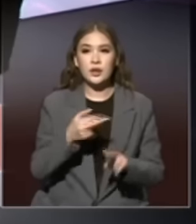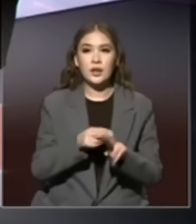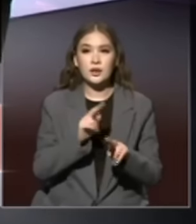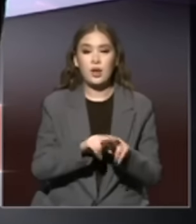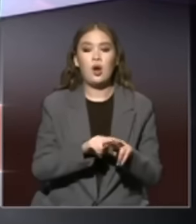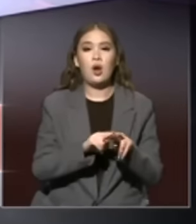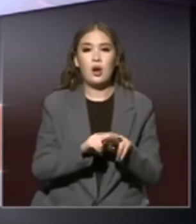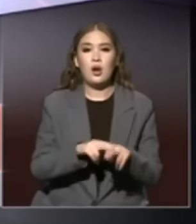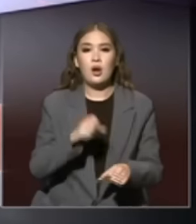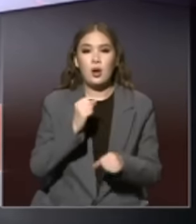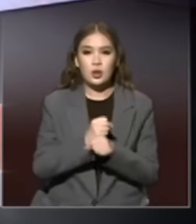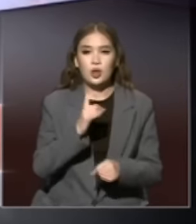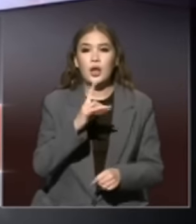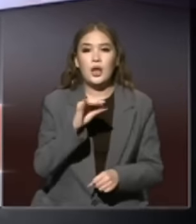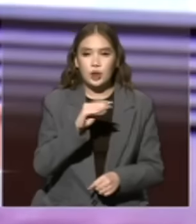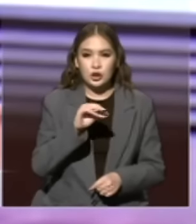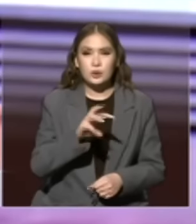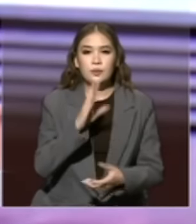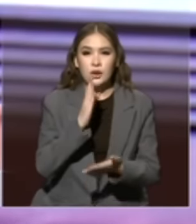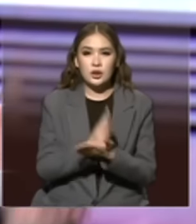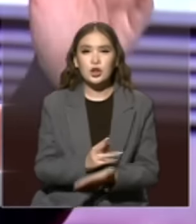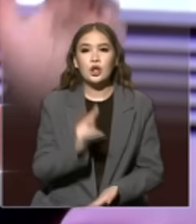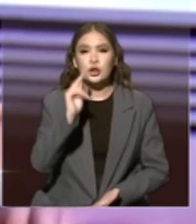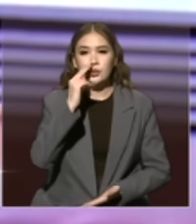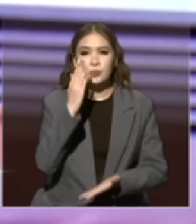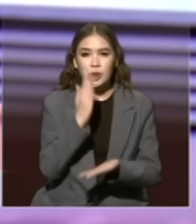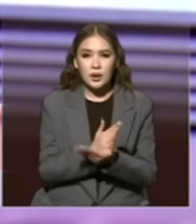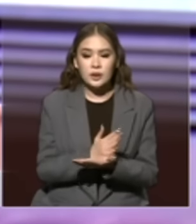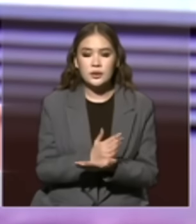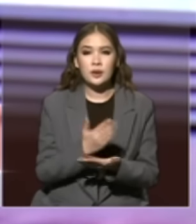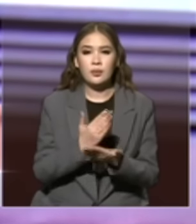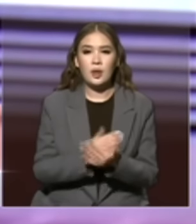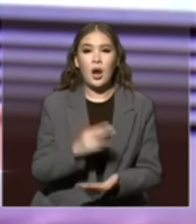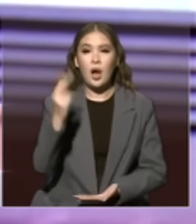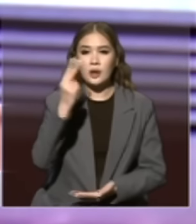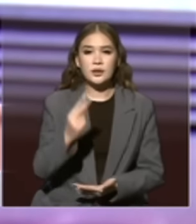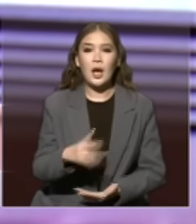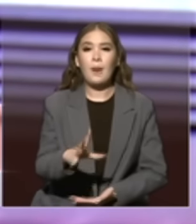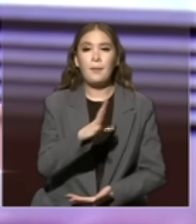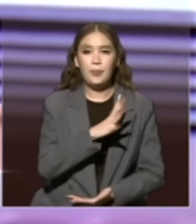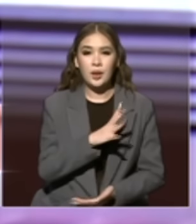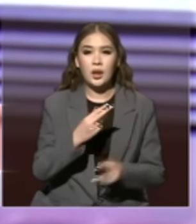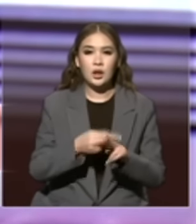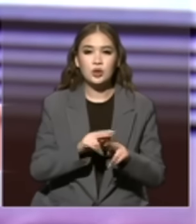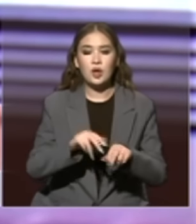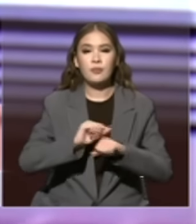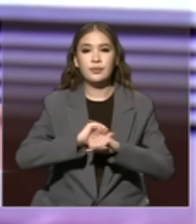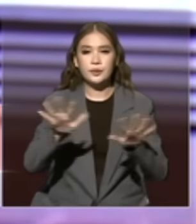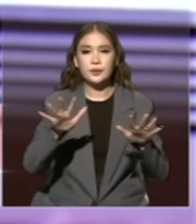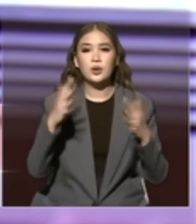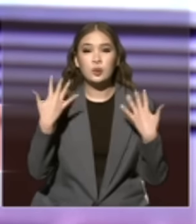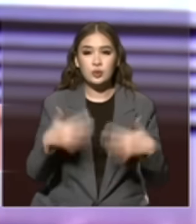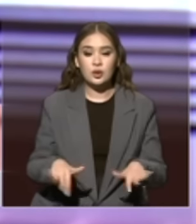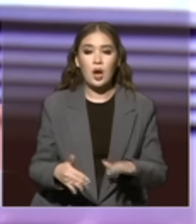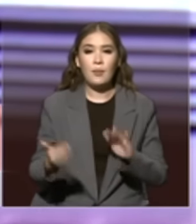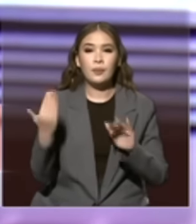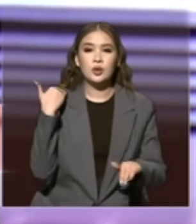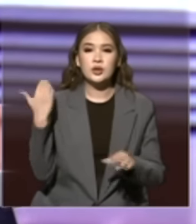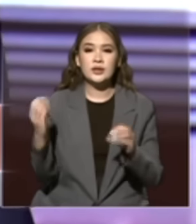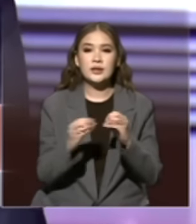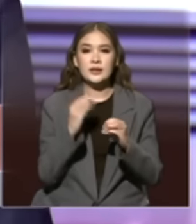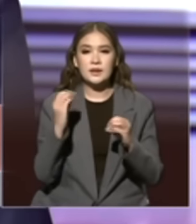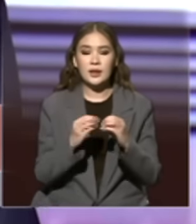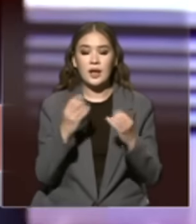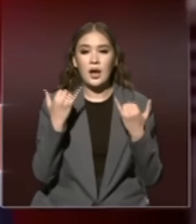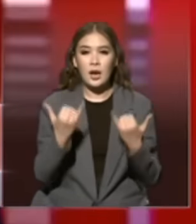жаңағы қатаң режимдегілер бар. Мысалы, мен Шымкентте барын білемін, я осы. Астанада бар еді, оны таратып жіберді. Иә. Бұрынғы десятка,